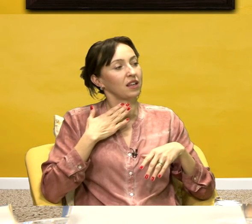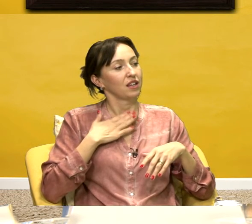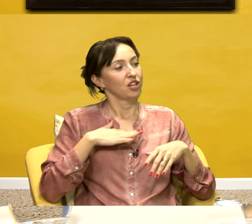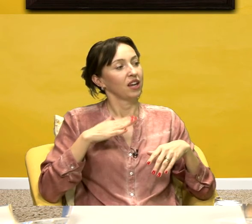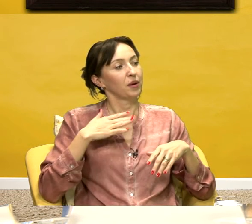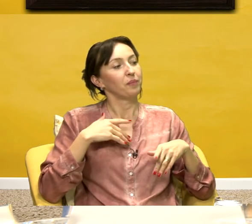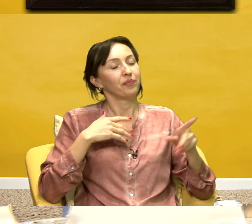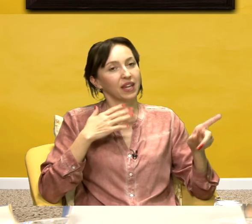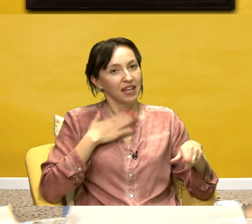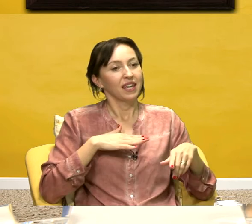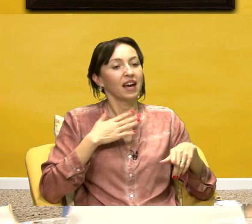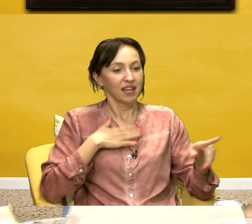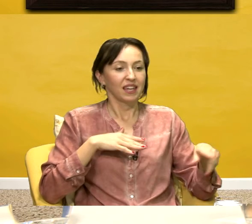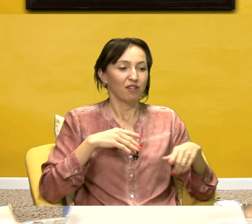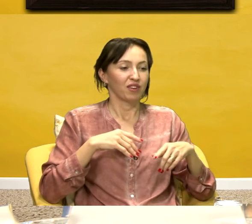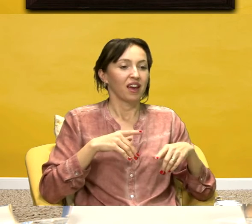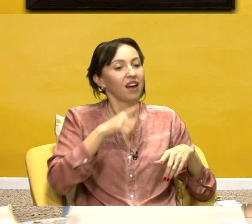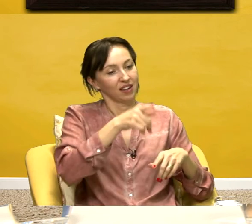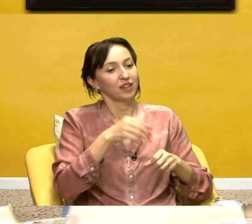este vorba de viitorul copilului.